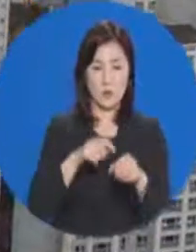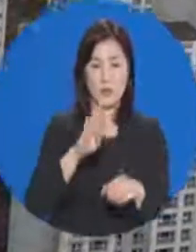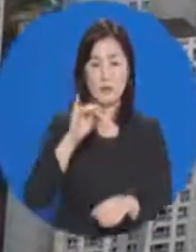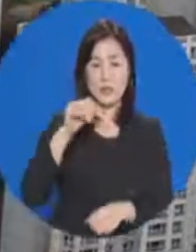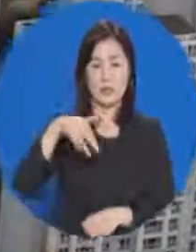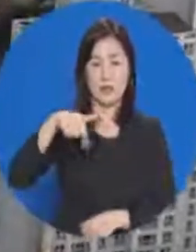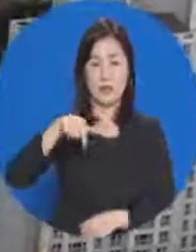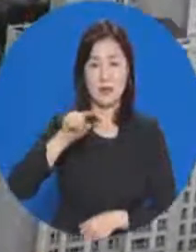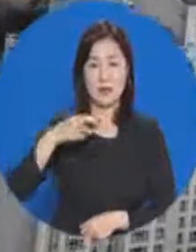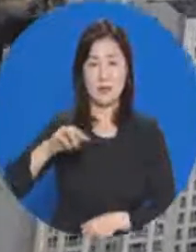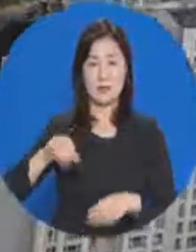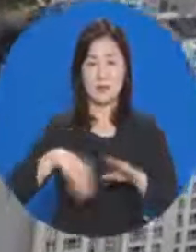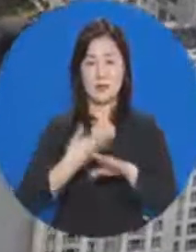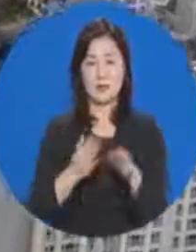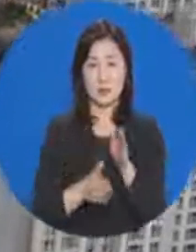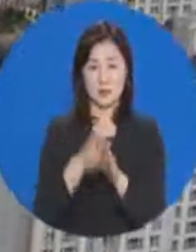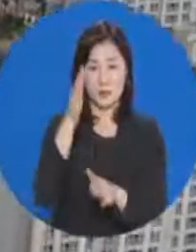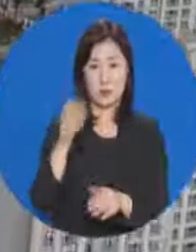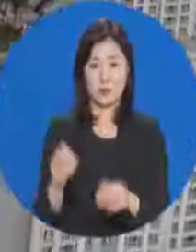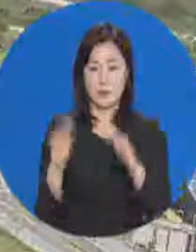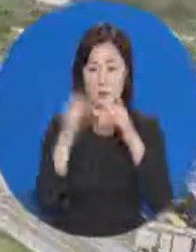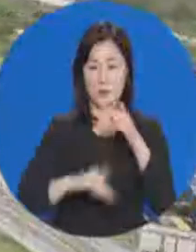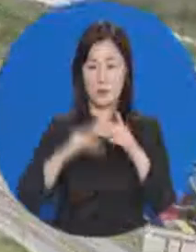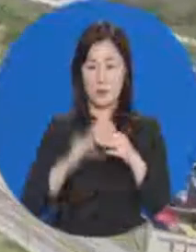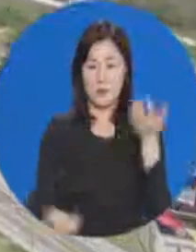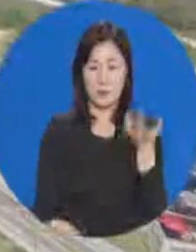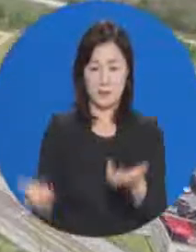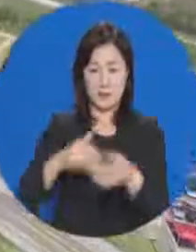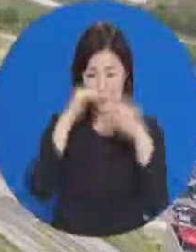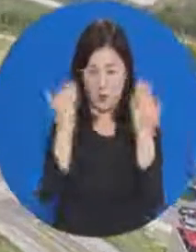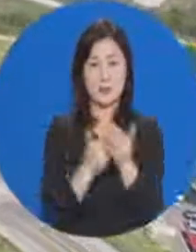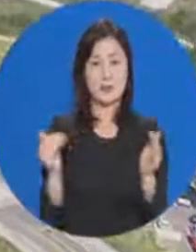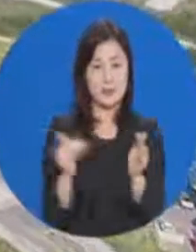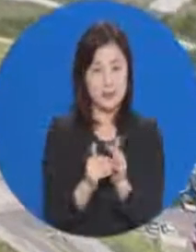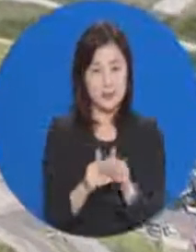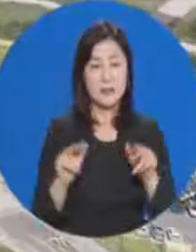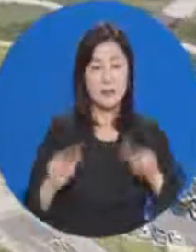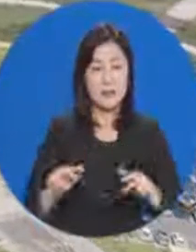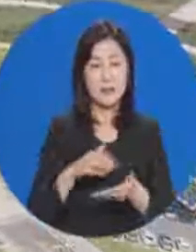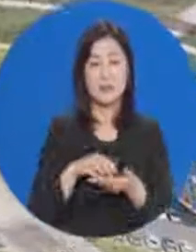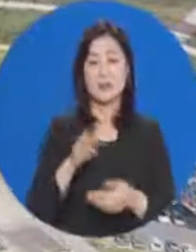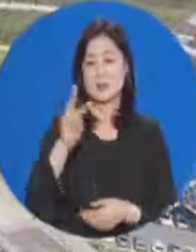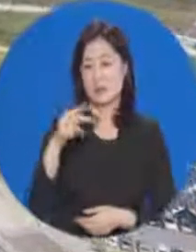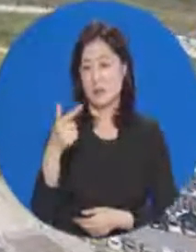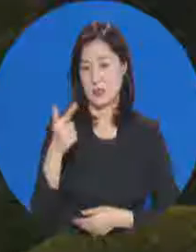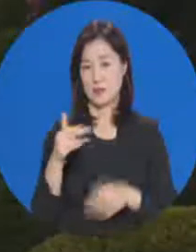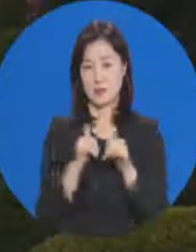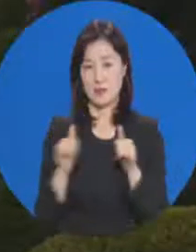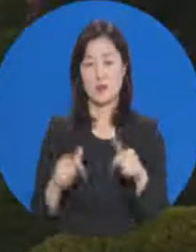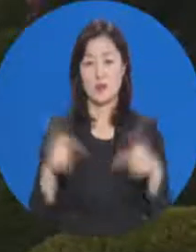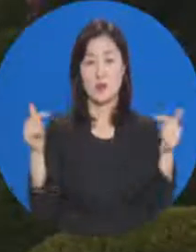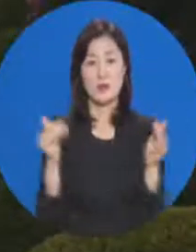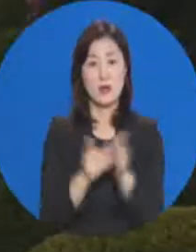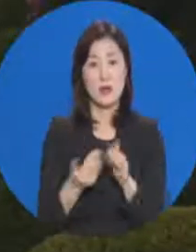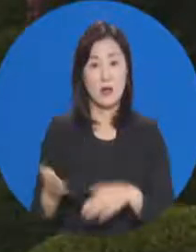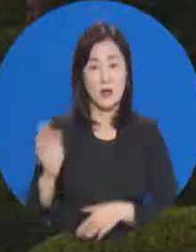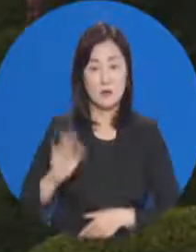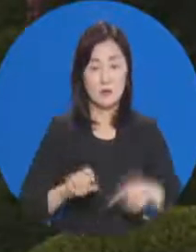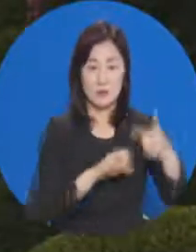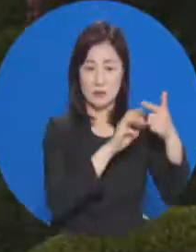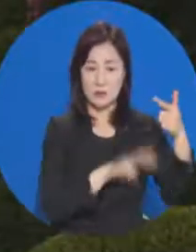도시. 공공기관이 이전을 모두 마친 지금은 인구가 3만 2천여 명까지 늘었습니다. 하지만